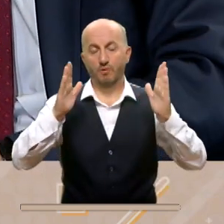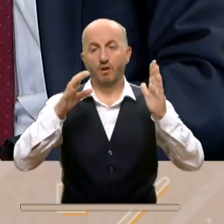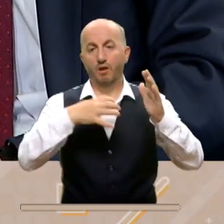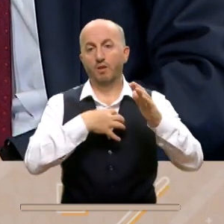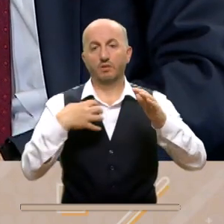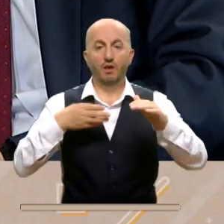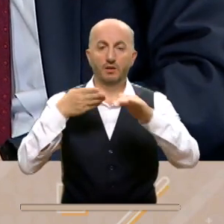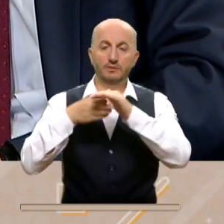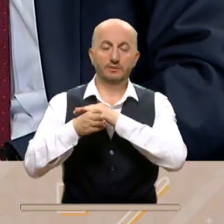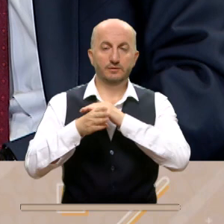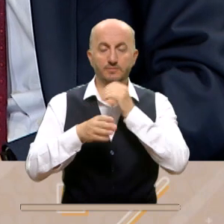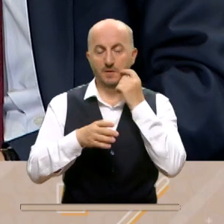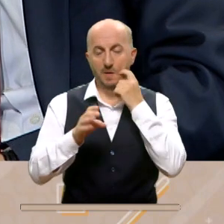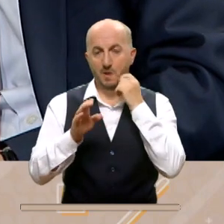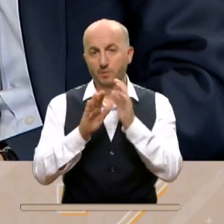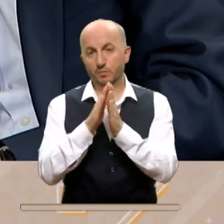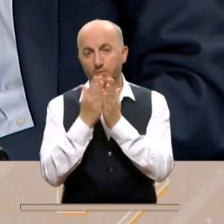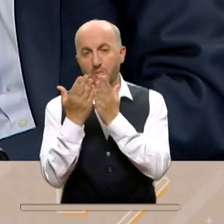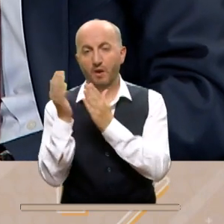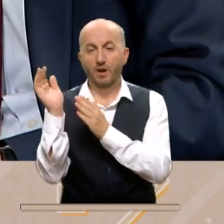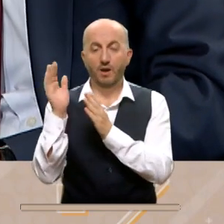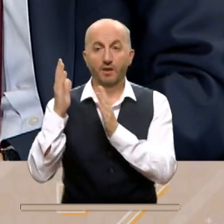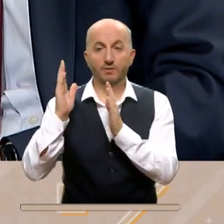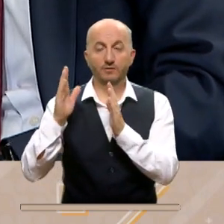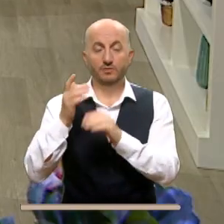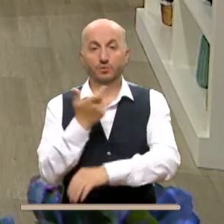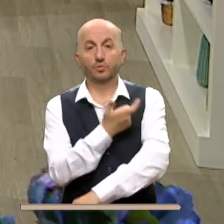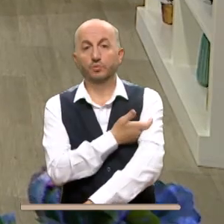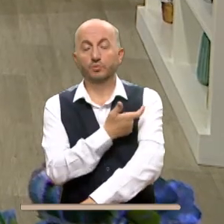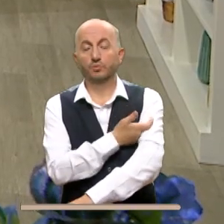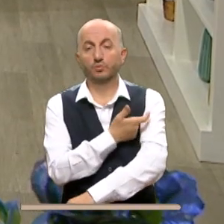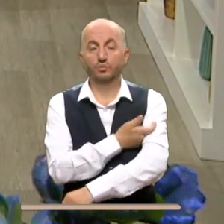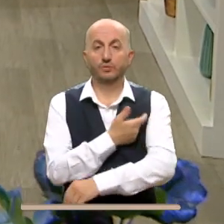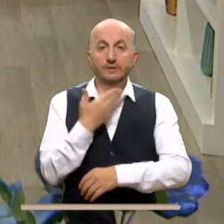binası. Hocam, kütüphaneye gelmeden önce yurt imkanlarınızı da sormak istiyorum.